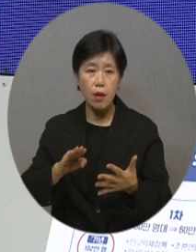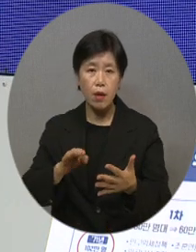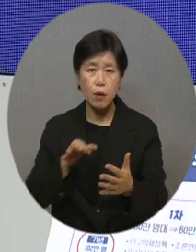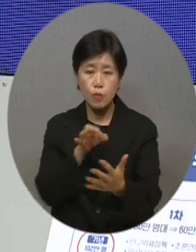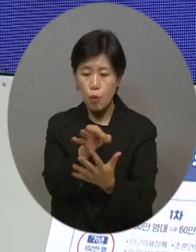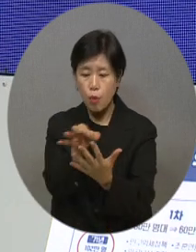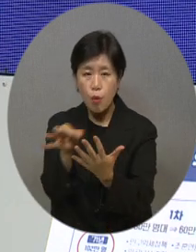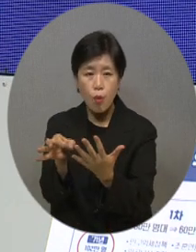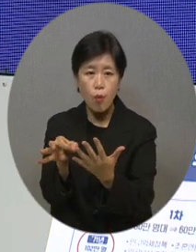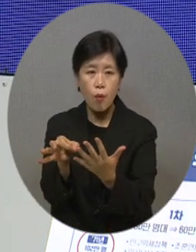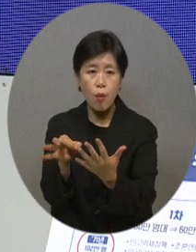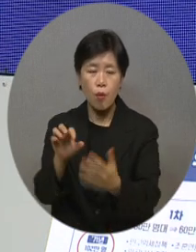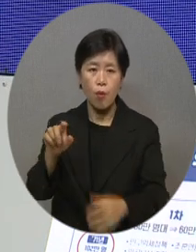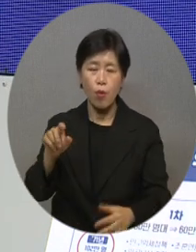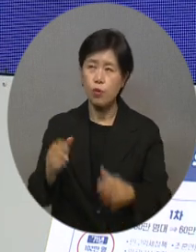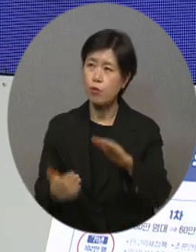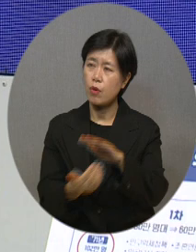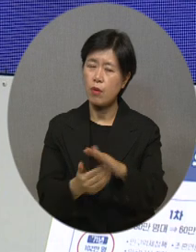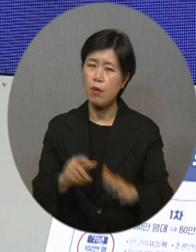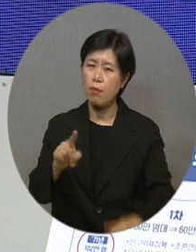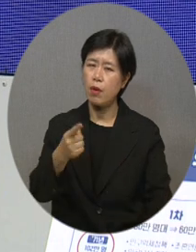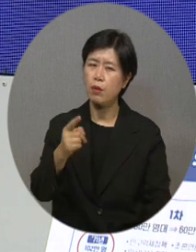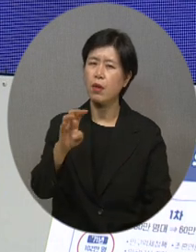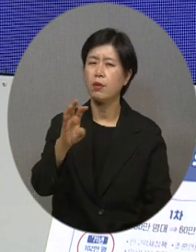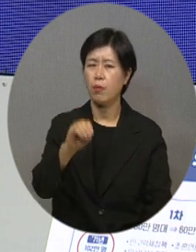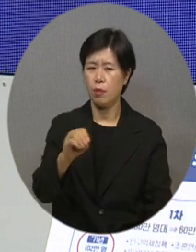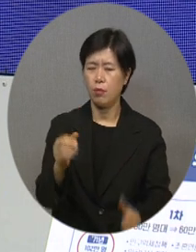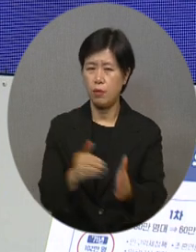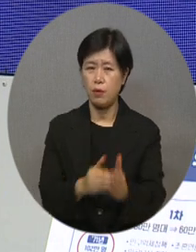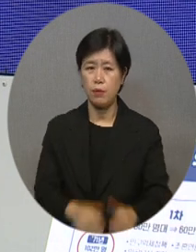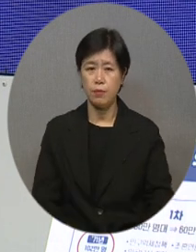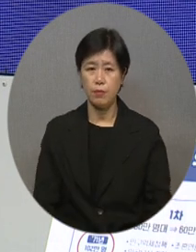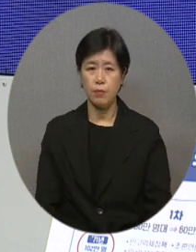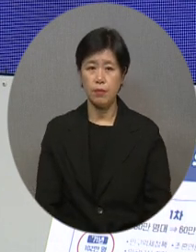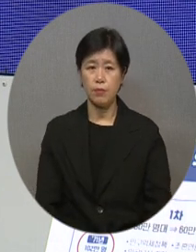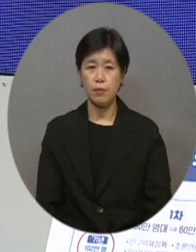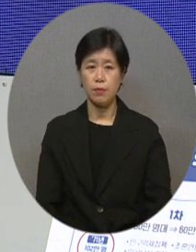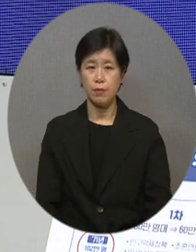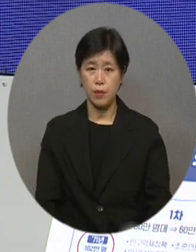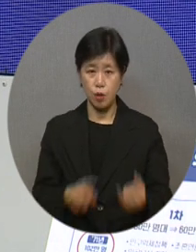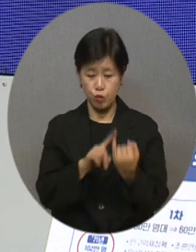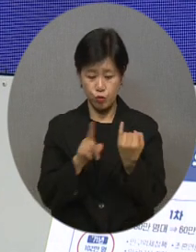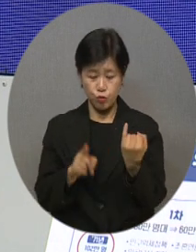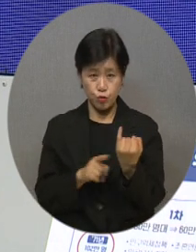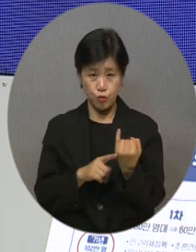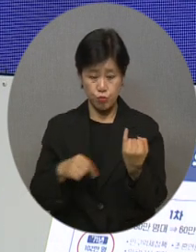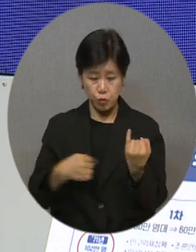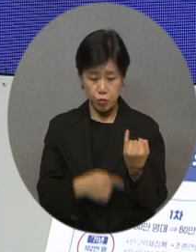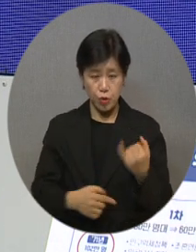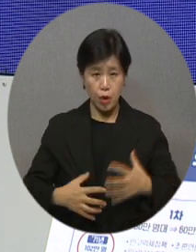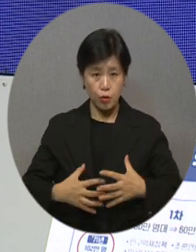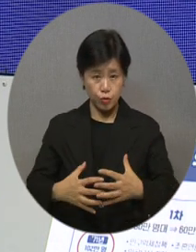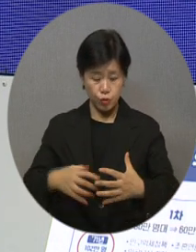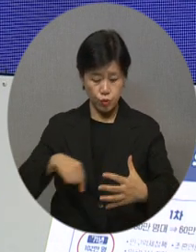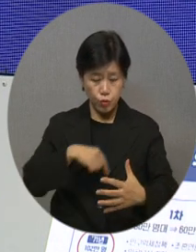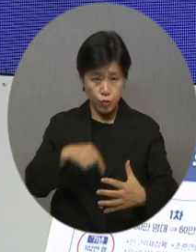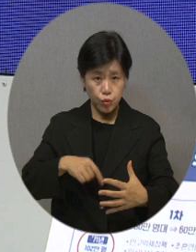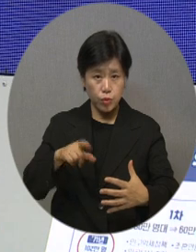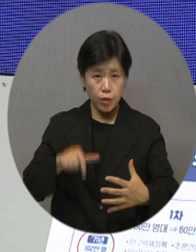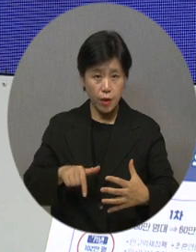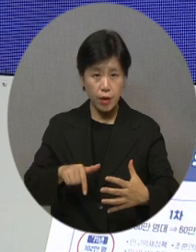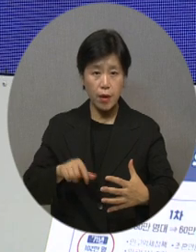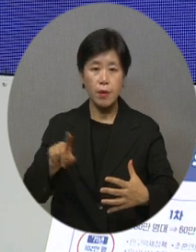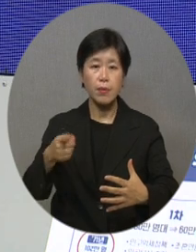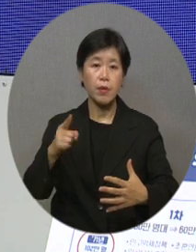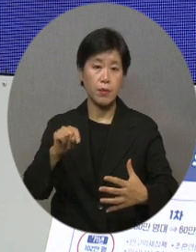12명을 만났거든요. 애가 하나 뱃속에 있을 때는 100만 원이 그 진료비가 들지만 애가 둘이 있을 때는